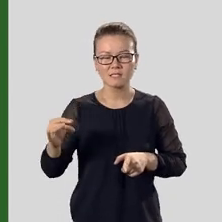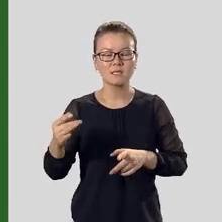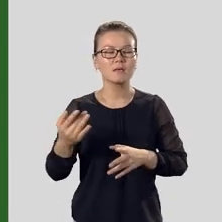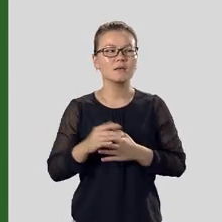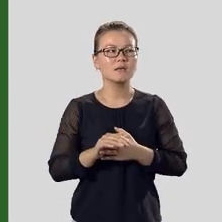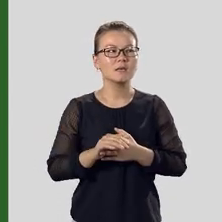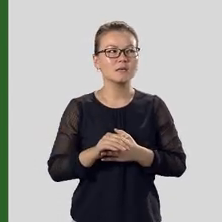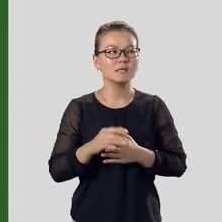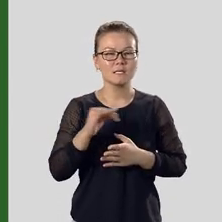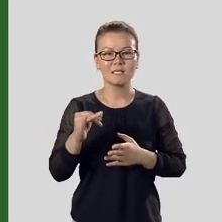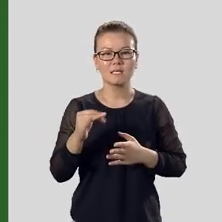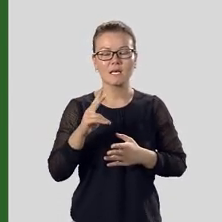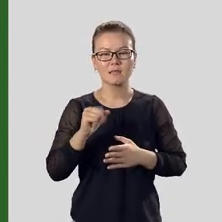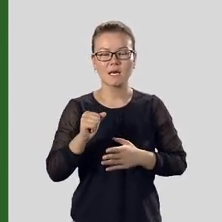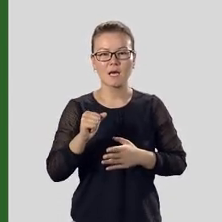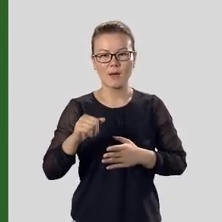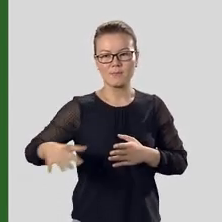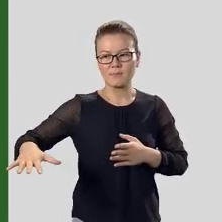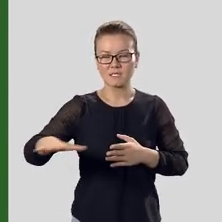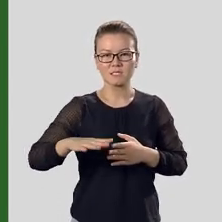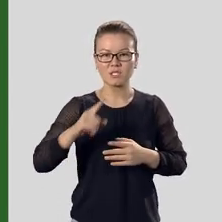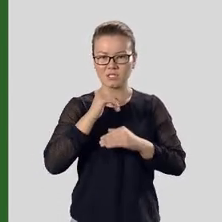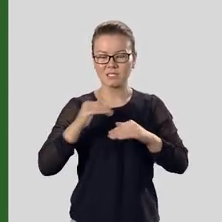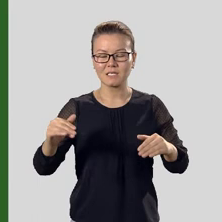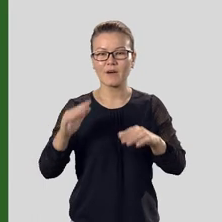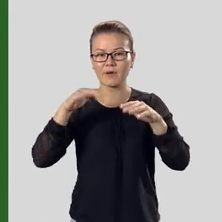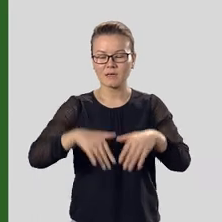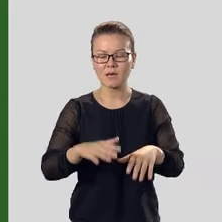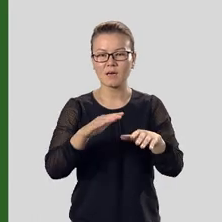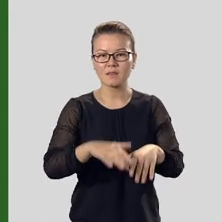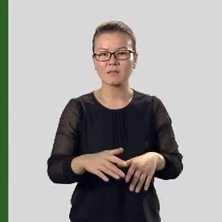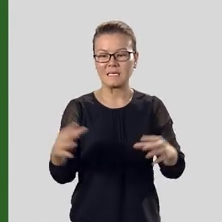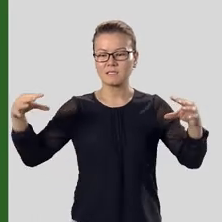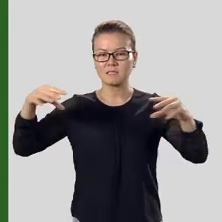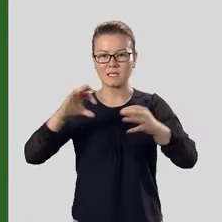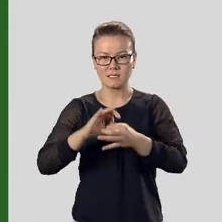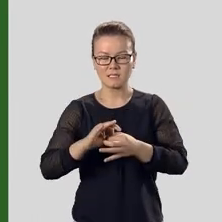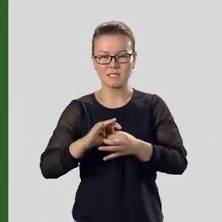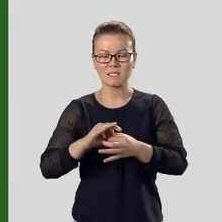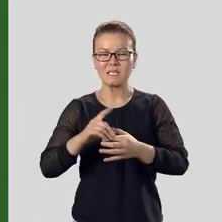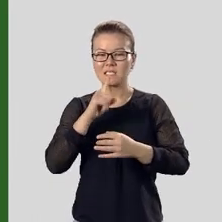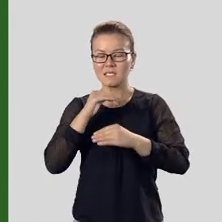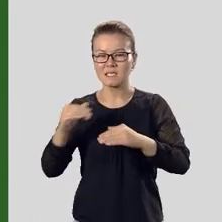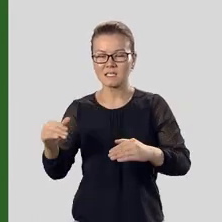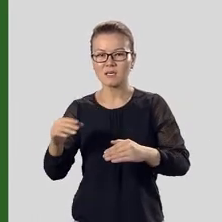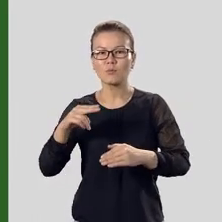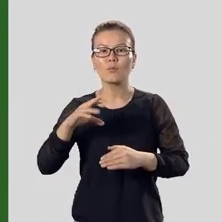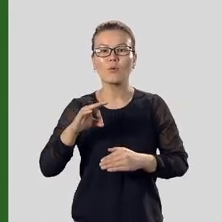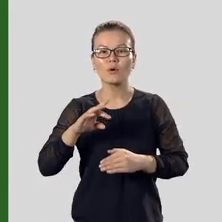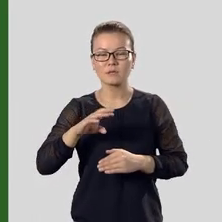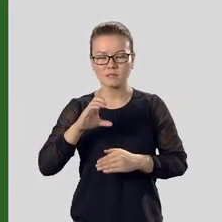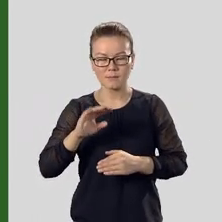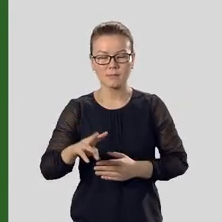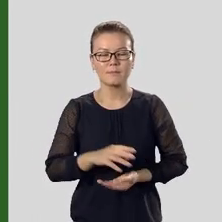Прибайкалью и на побережье Тихого океана соединяется с первым Тихоокеанским поясом.